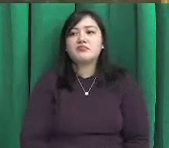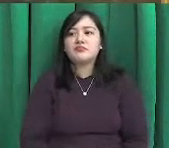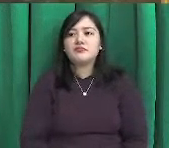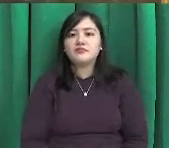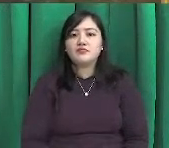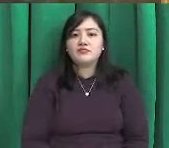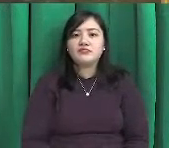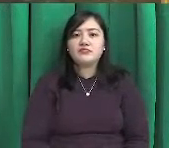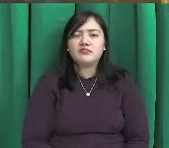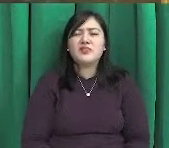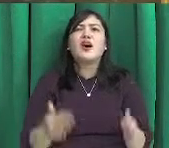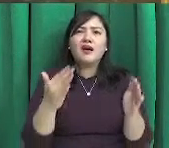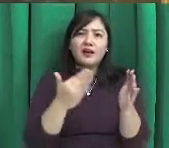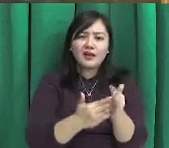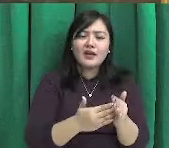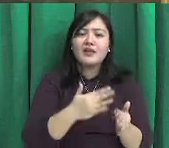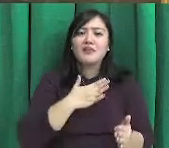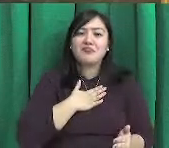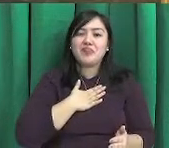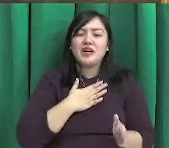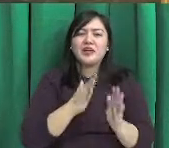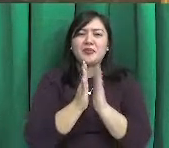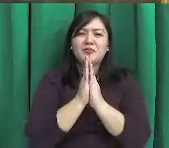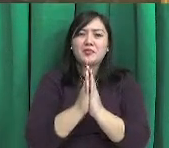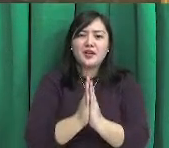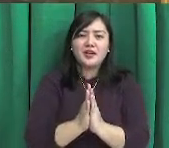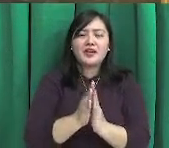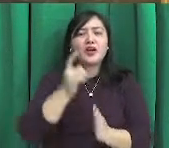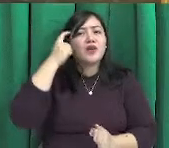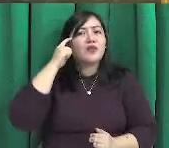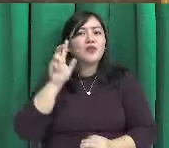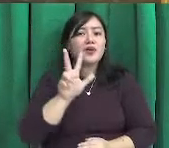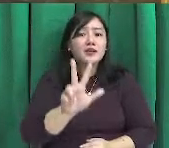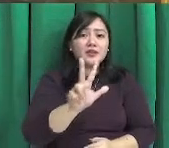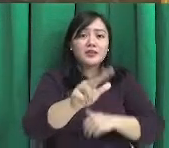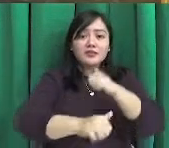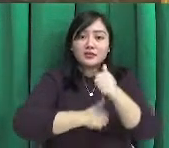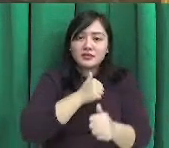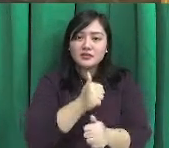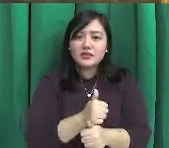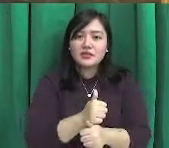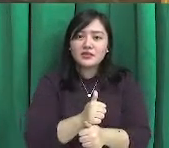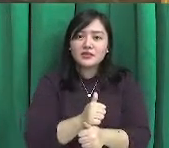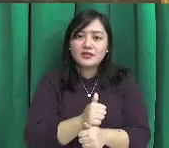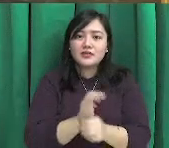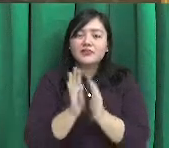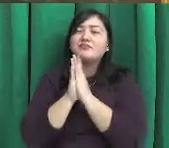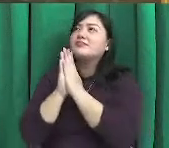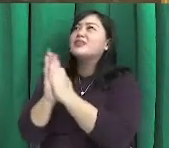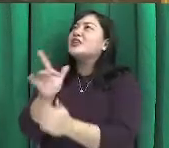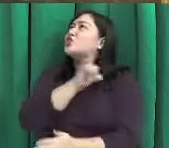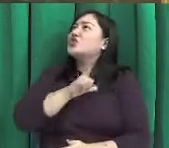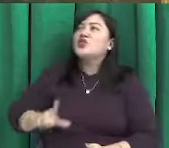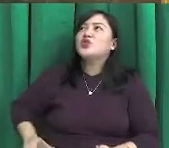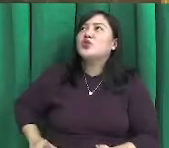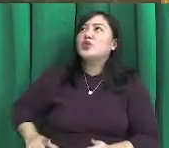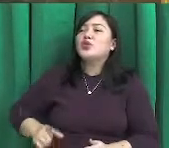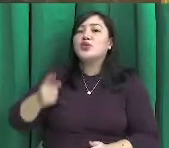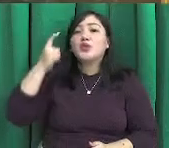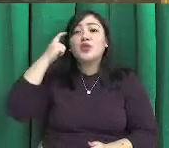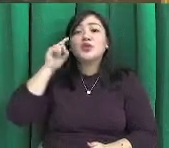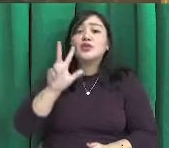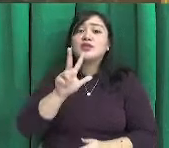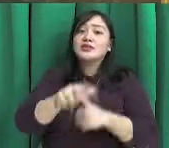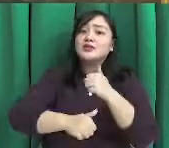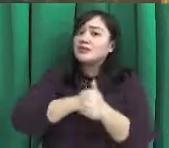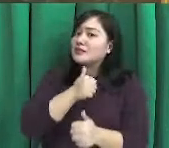please, provide all our needs." Amen. Yun po yung talagang panalangin ko. Kasi, for 3 years